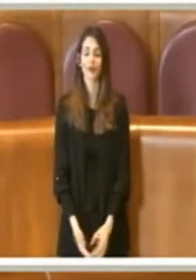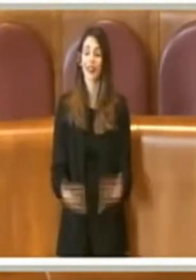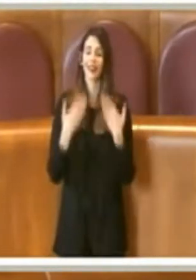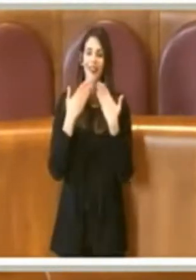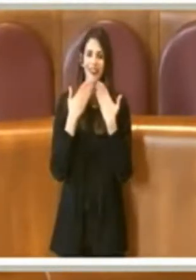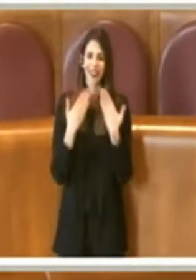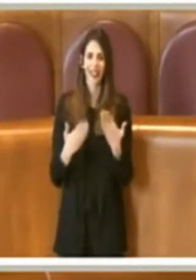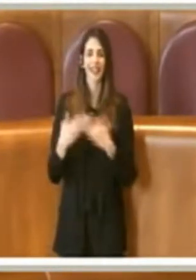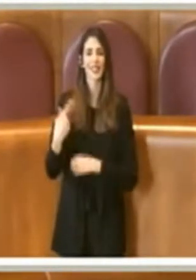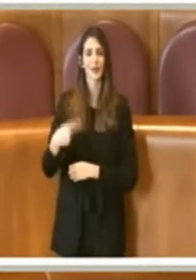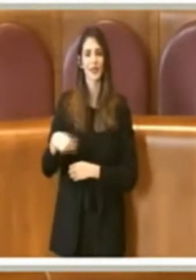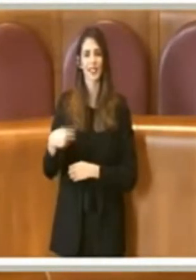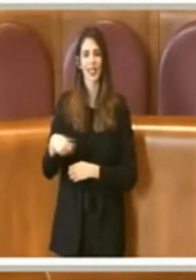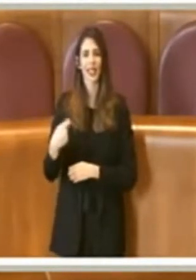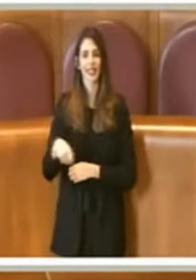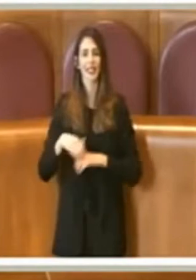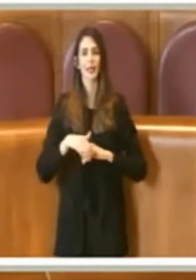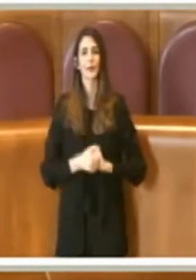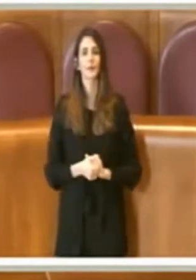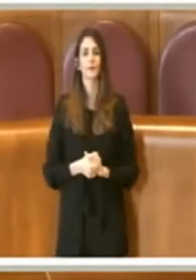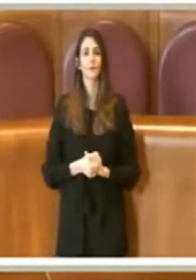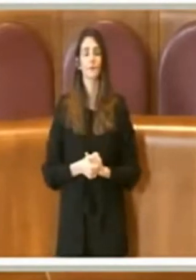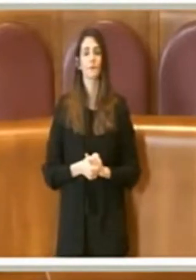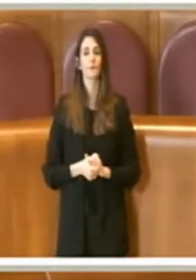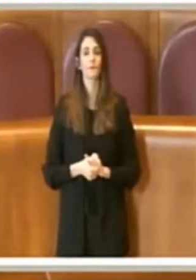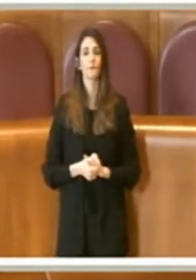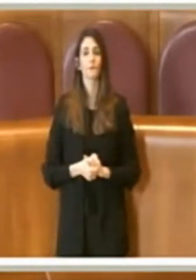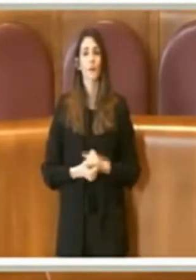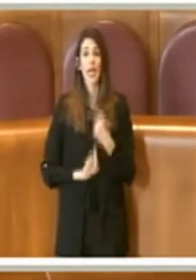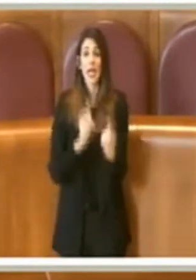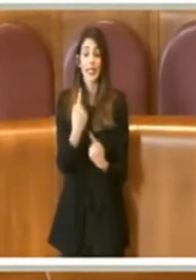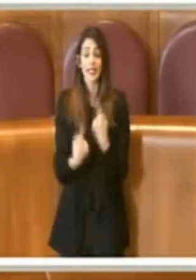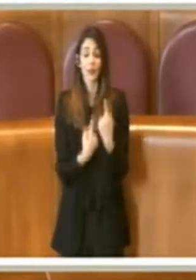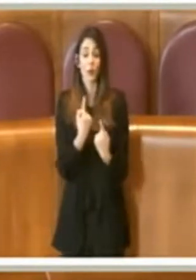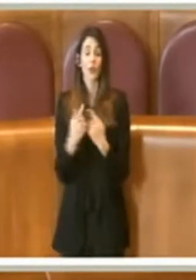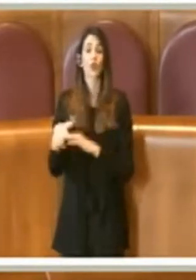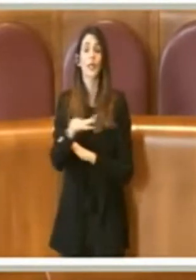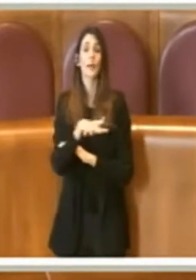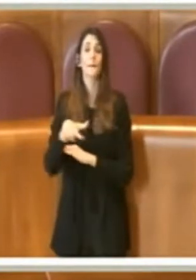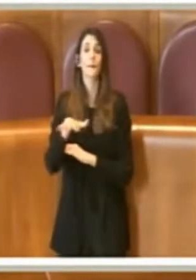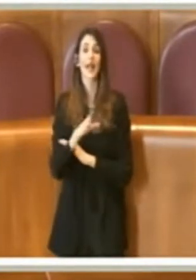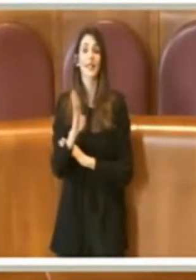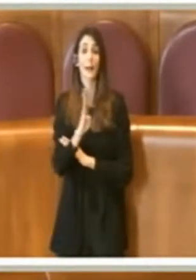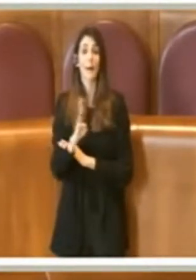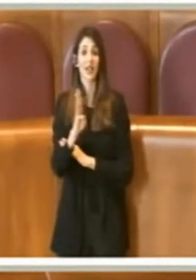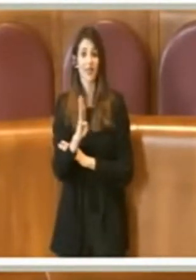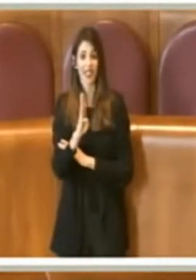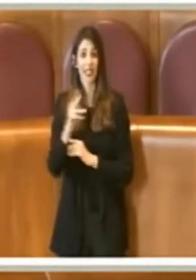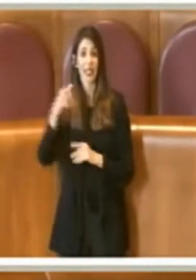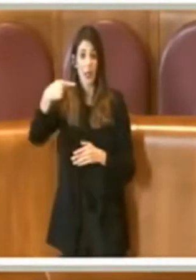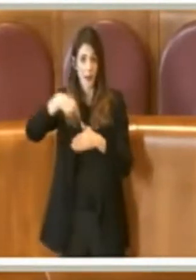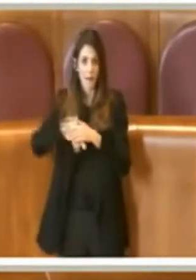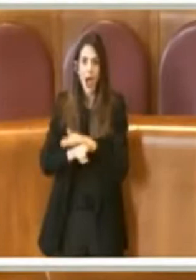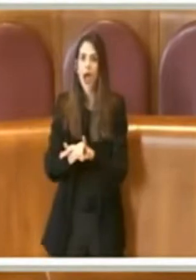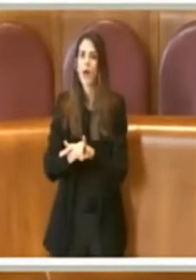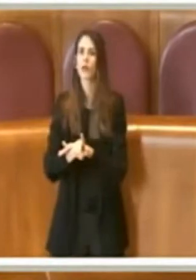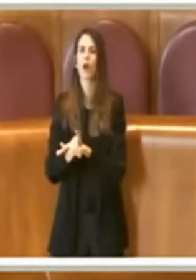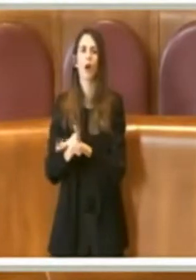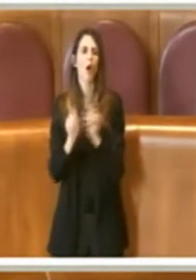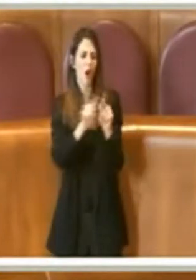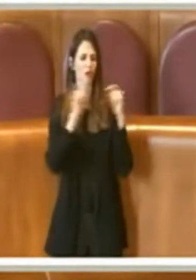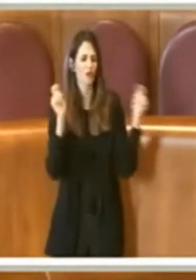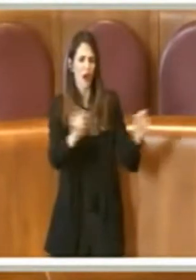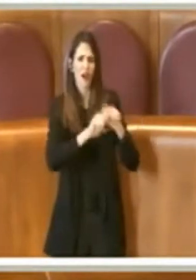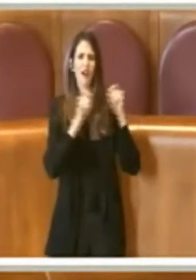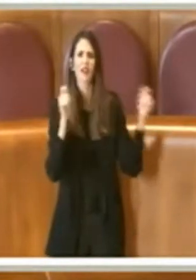Grazie Presidente, della vicenda di Piazza Barberini, della metro, se ne è parlato molto sui giornali, ne abbiamo